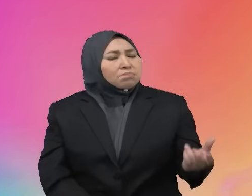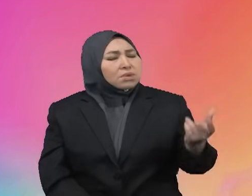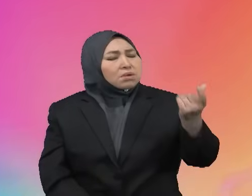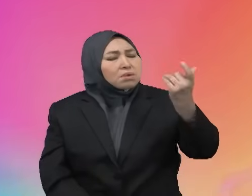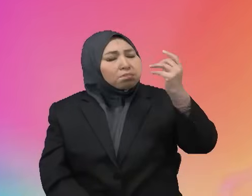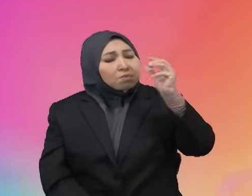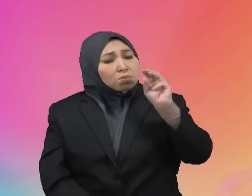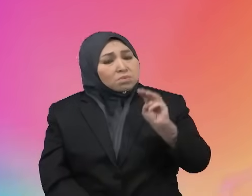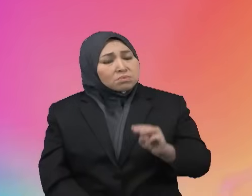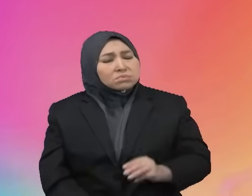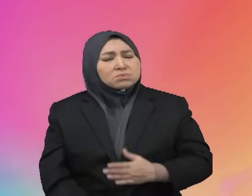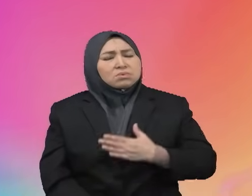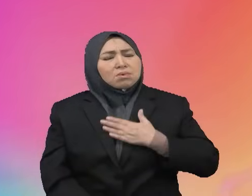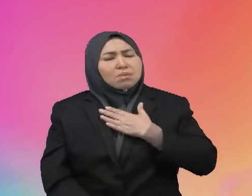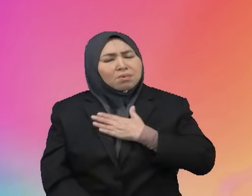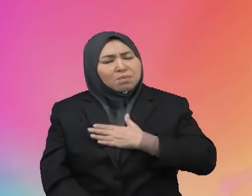Qala Rabbi